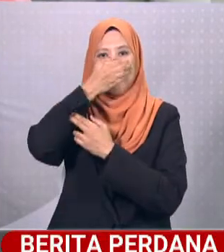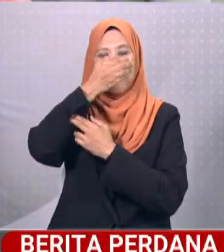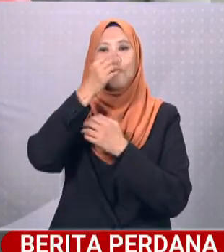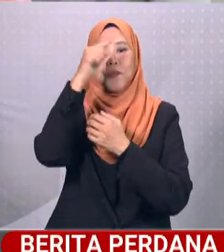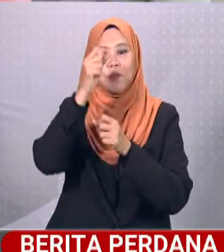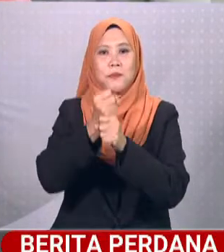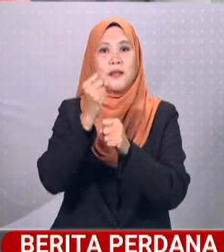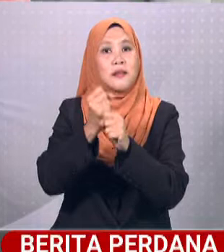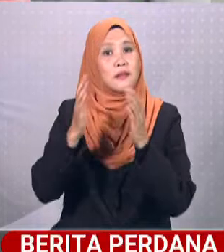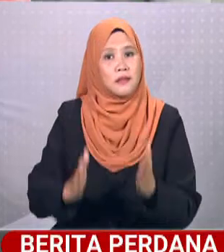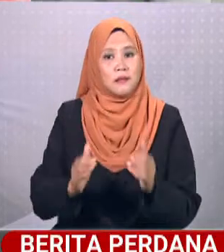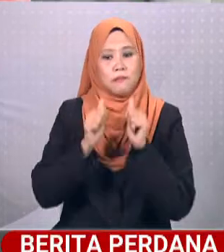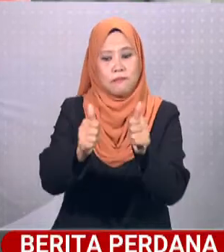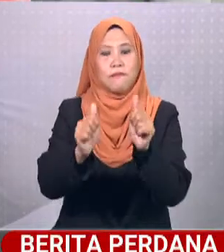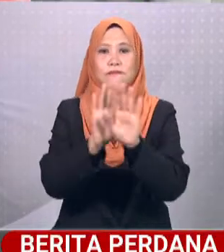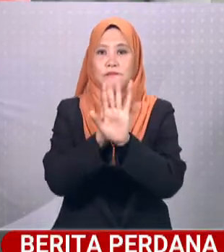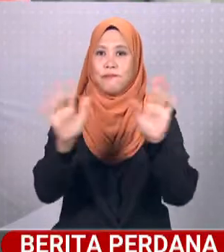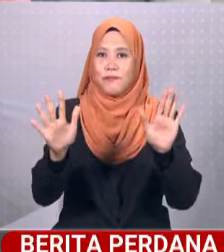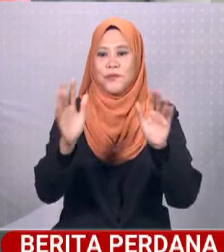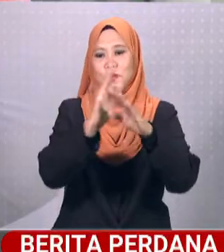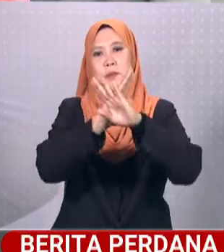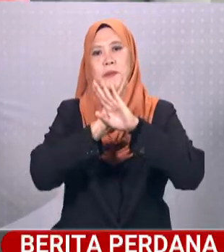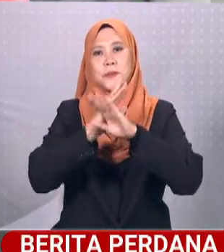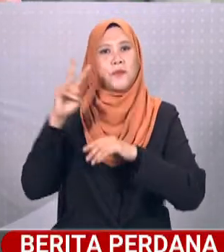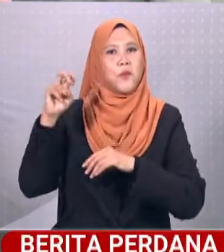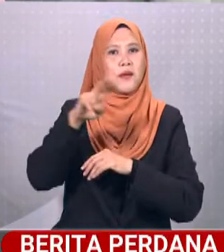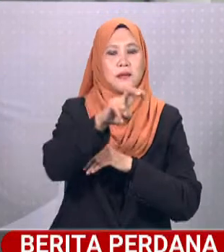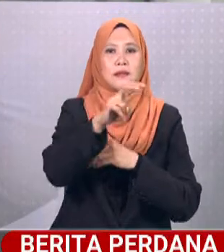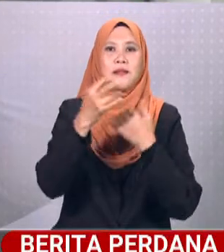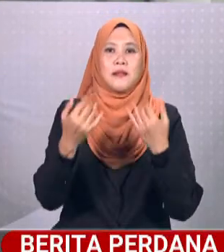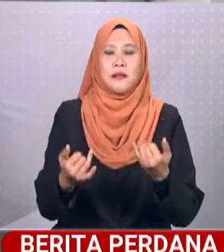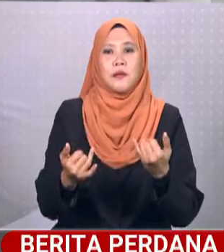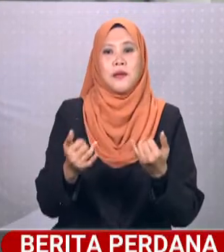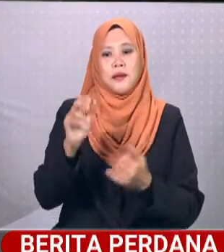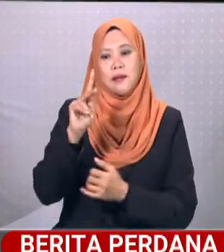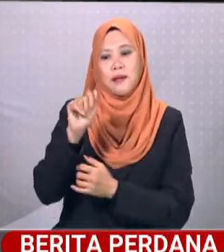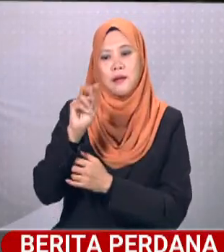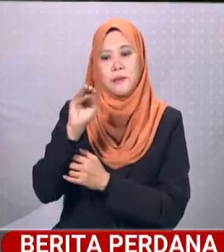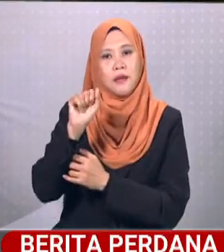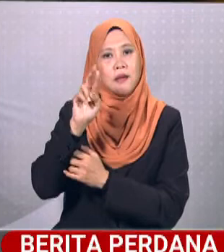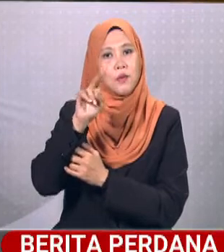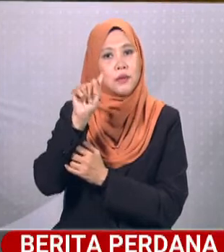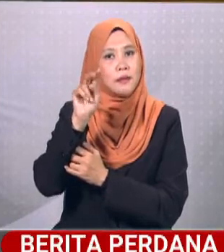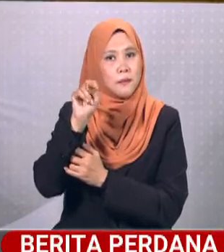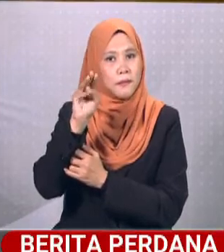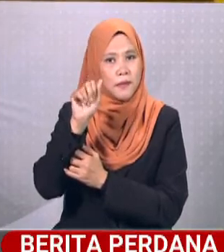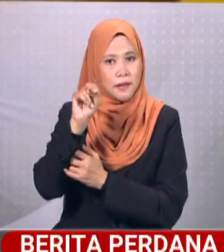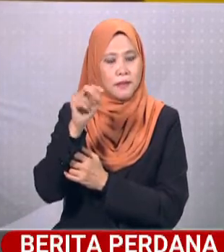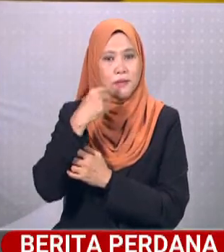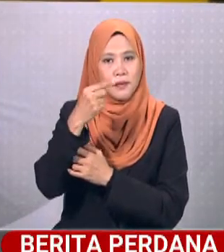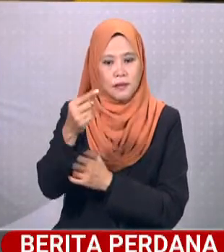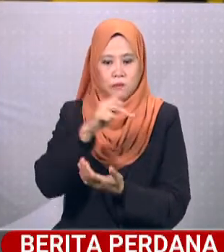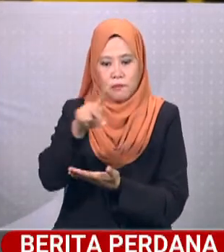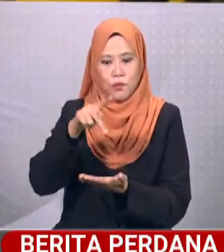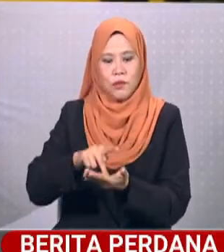petugas barisan hadapan bagi mencegah penularan COVID-19. Pengarah EdTech Kamaruzaman Mat Ali berkata, setakat ini pusat itu